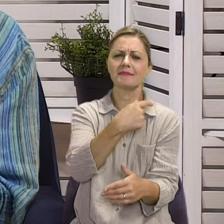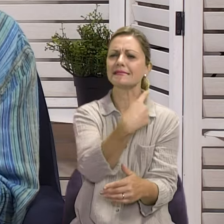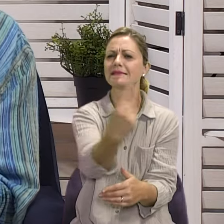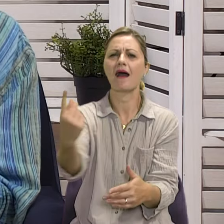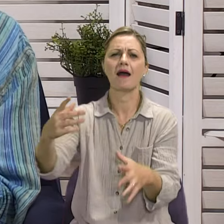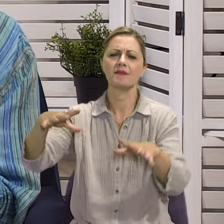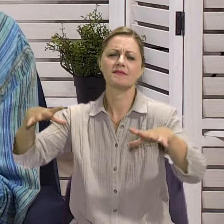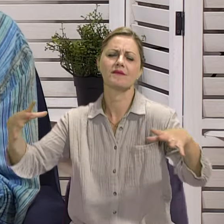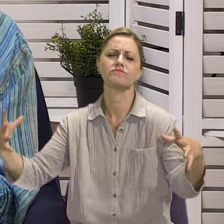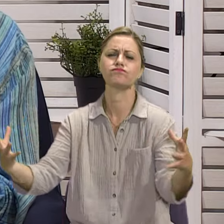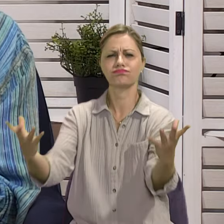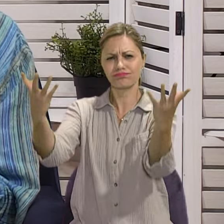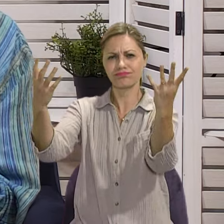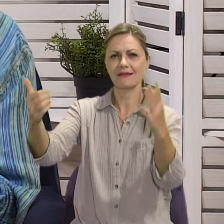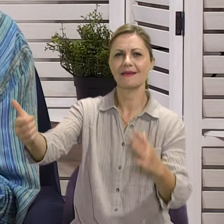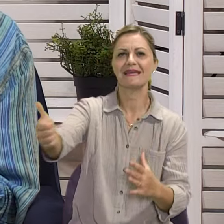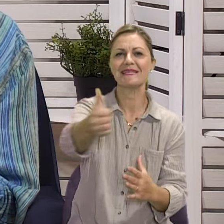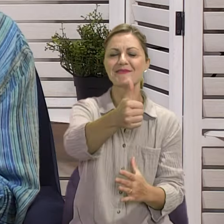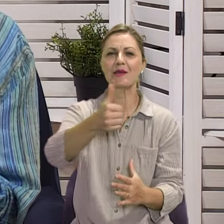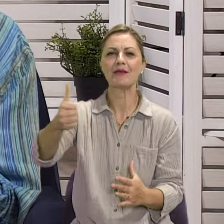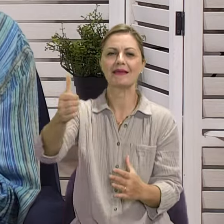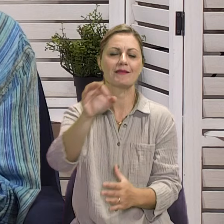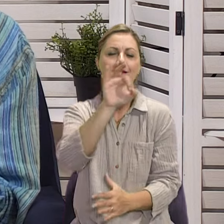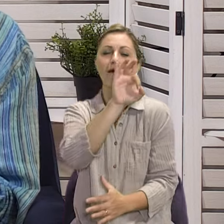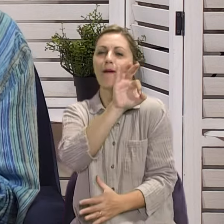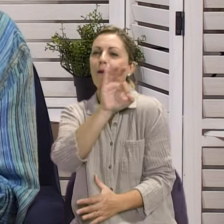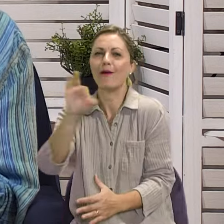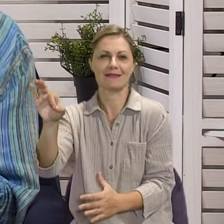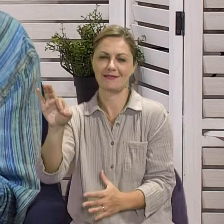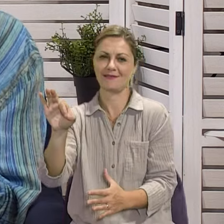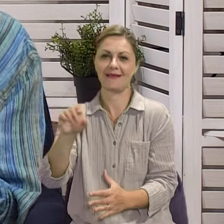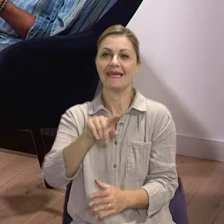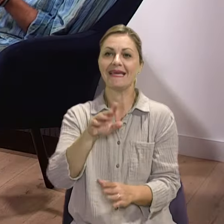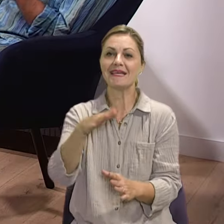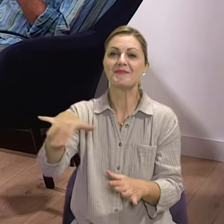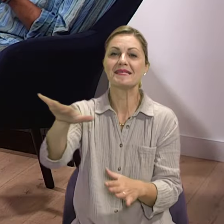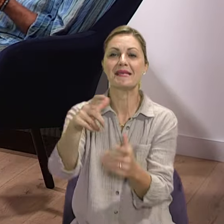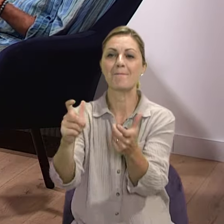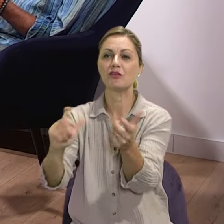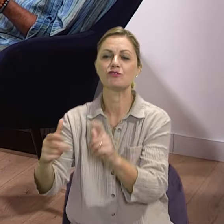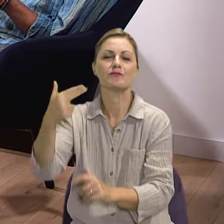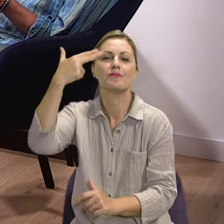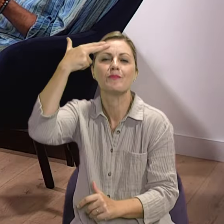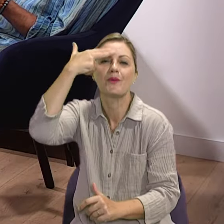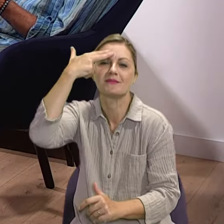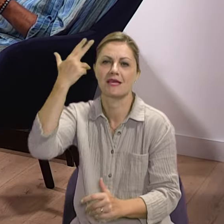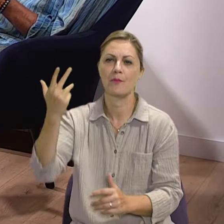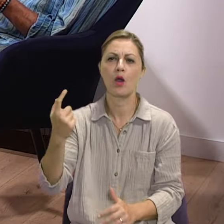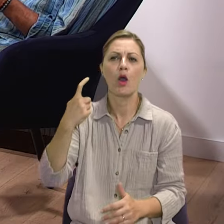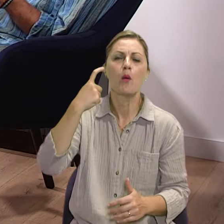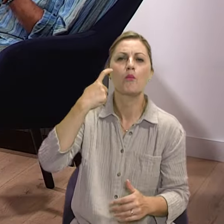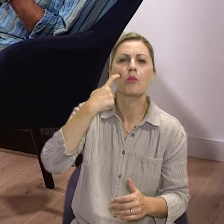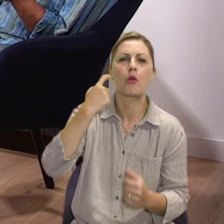rekao. Baš ne moram dirigirati. Samo se pogledate i sve jasno. Samo se pogledamo, probe teku bez